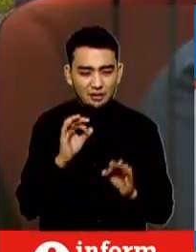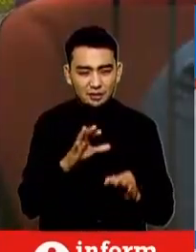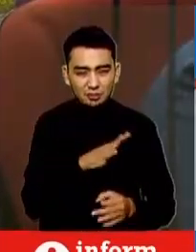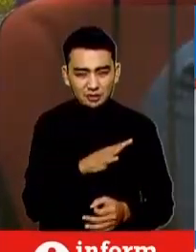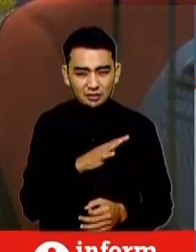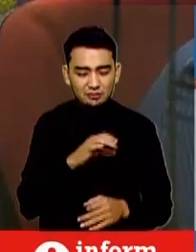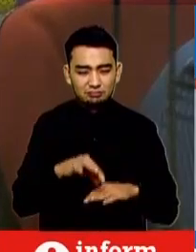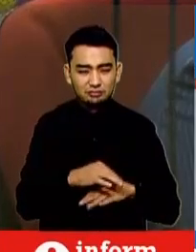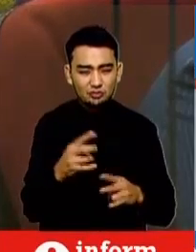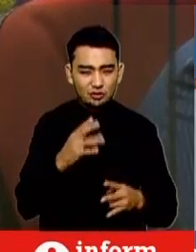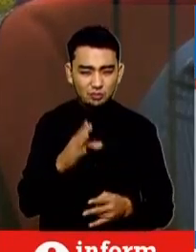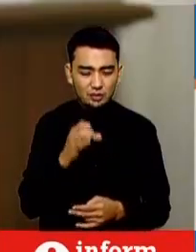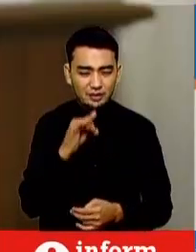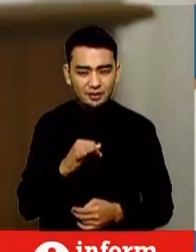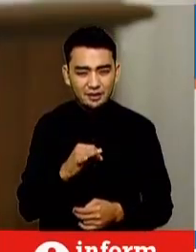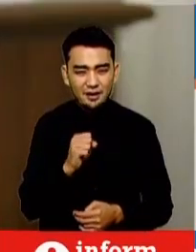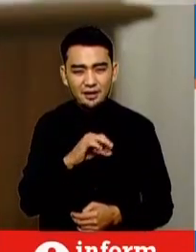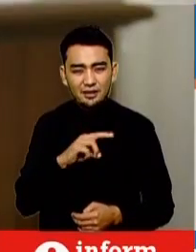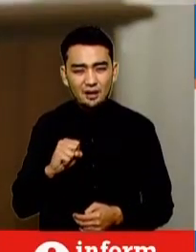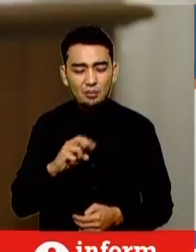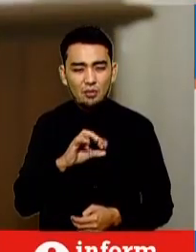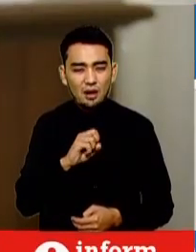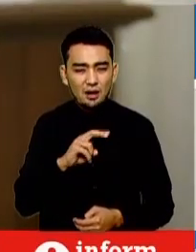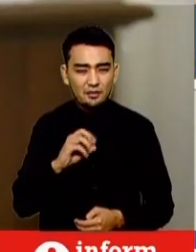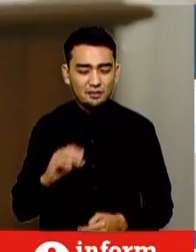осознанно, отметила Аида Балаева.